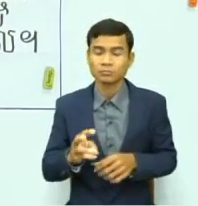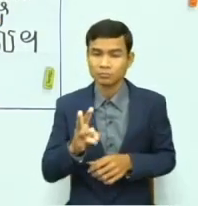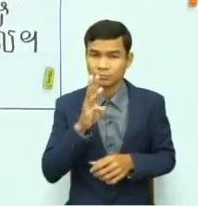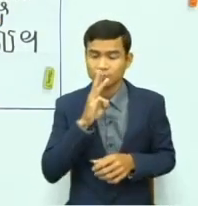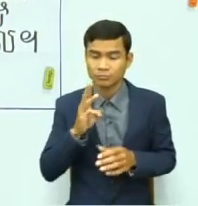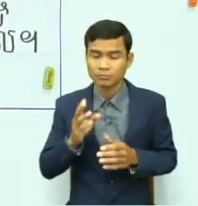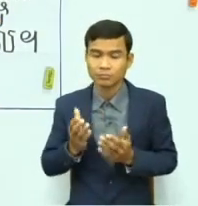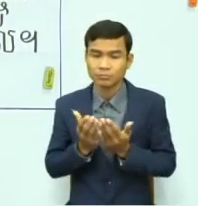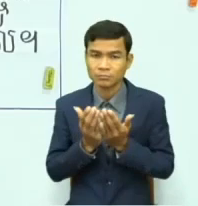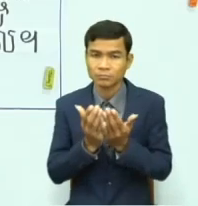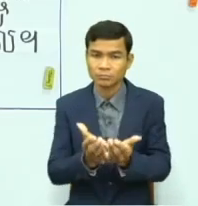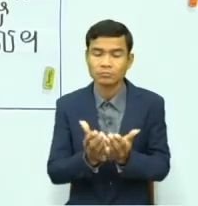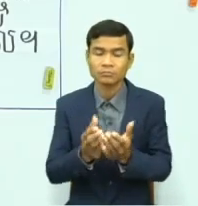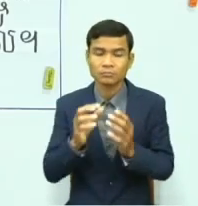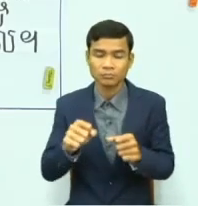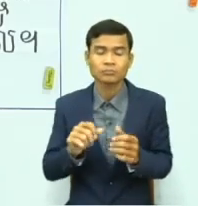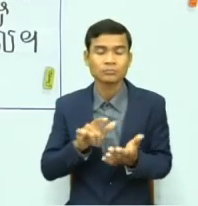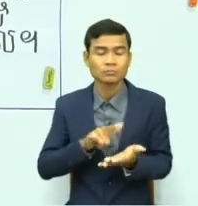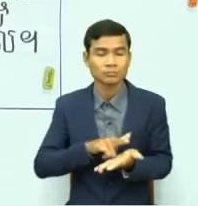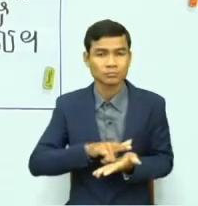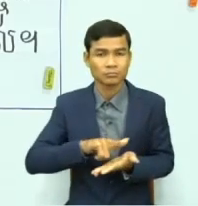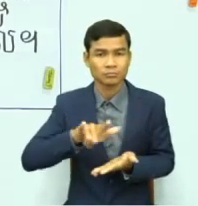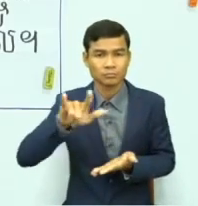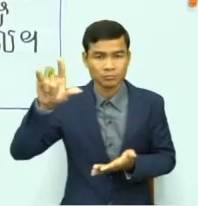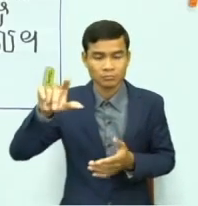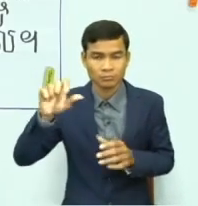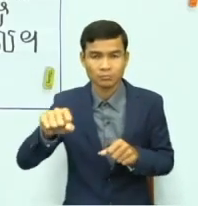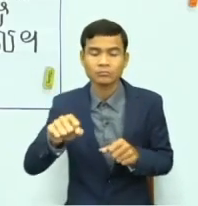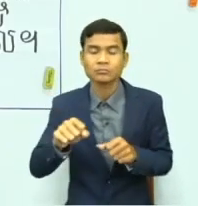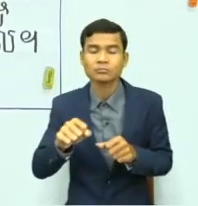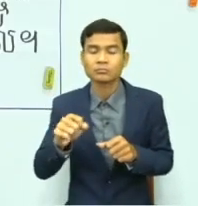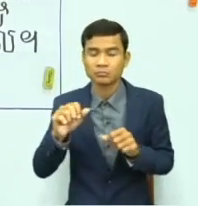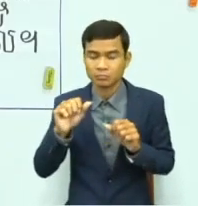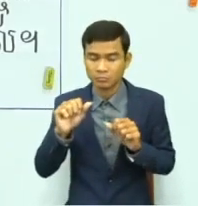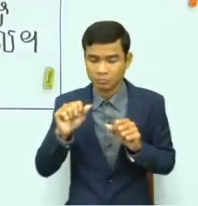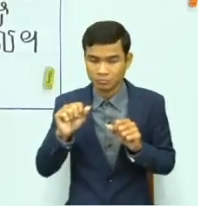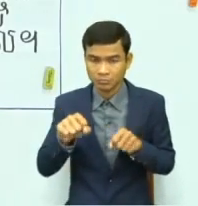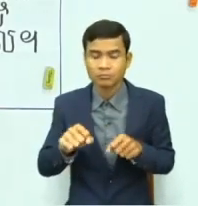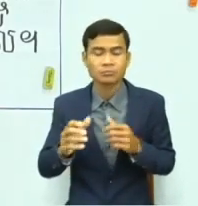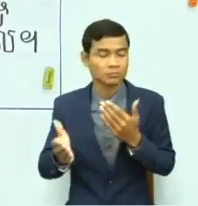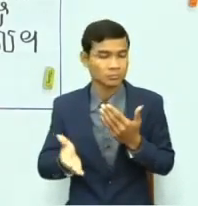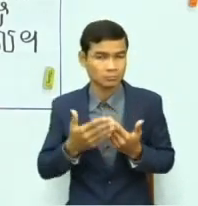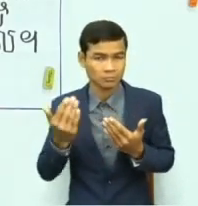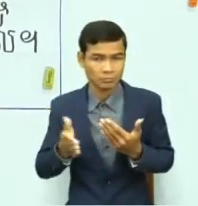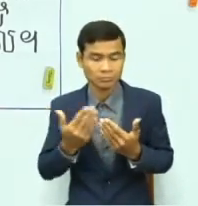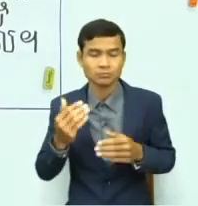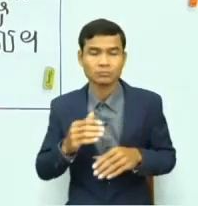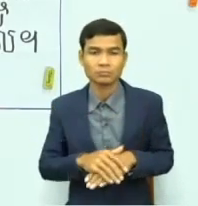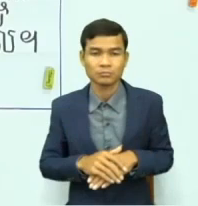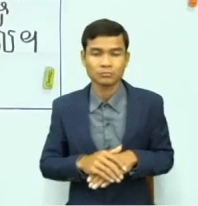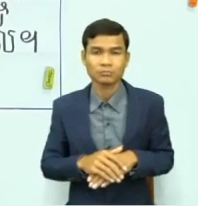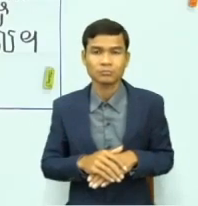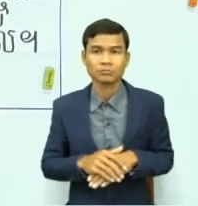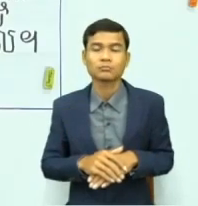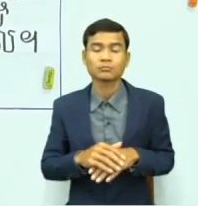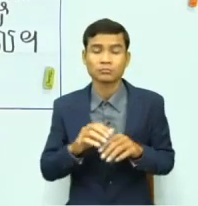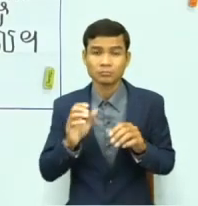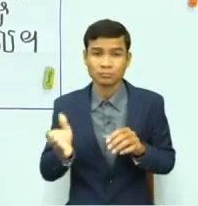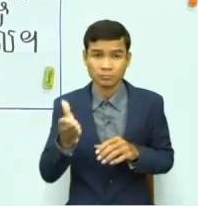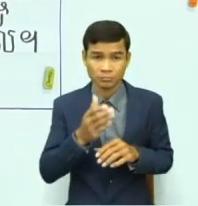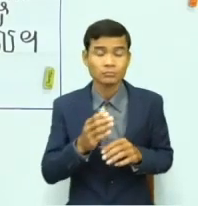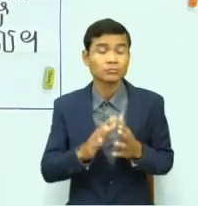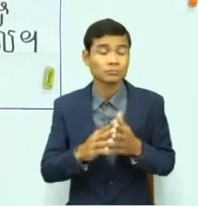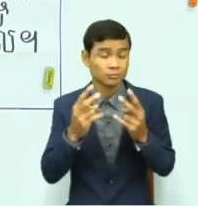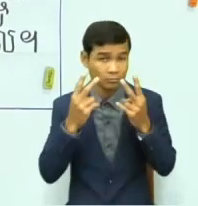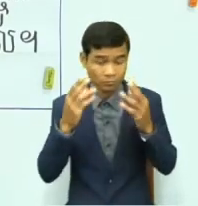tất nâng phơi à cá giang nghĩa sùi chẳng chẳng con mang sắp đập này